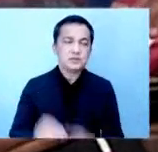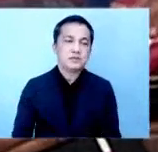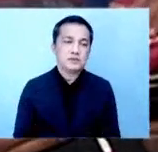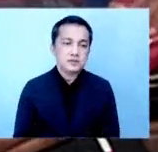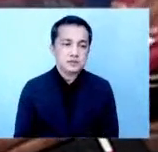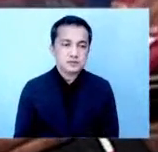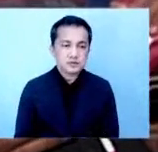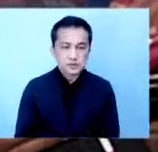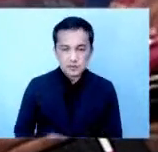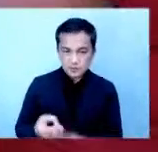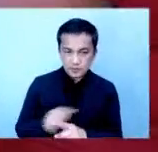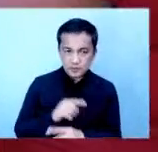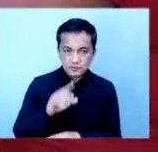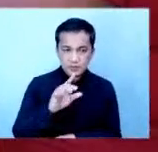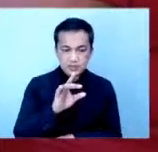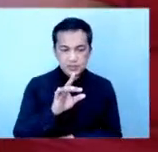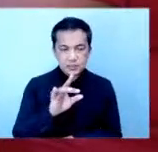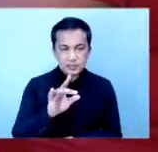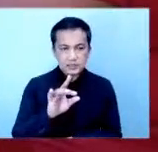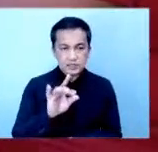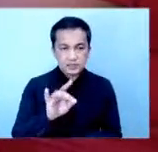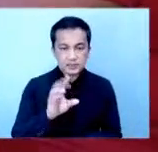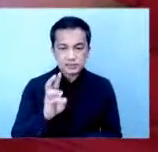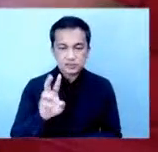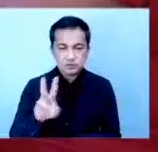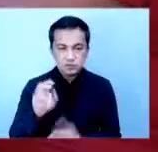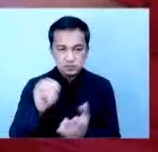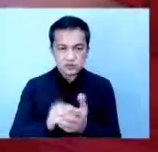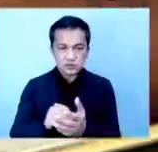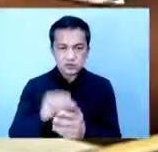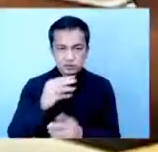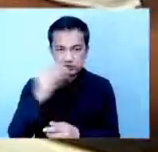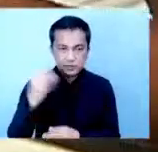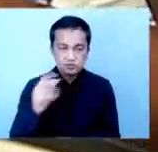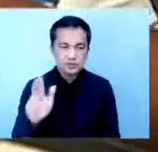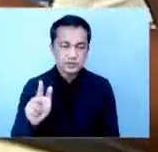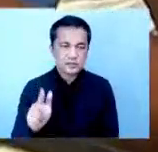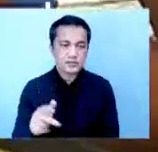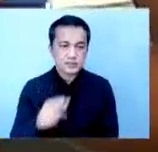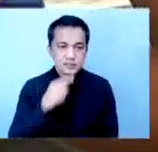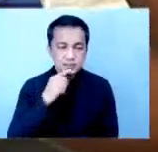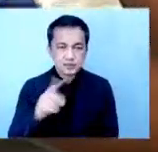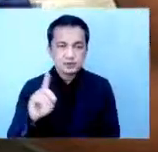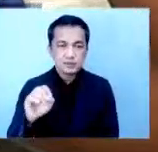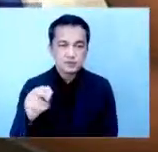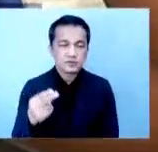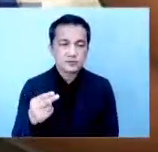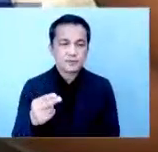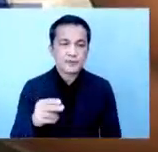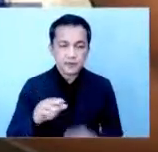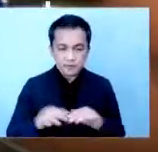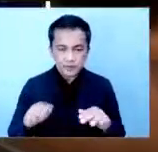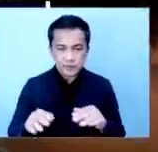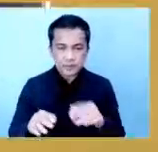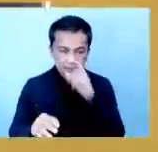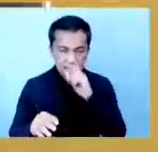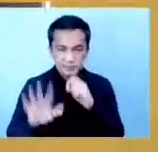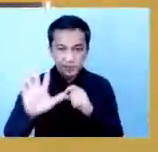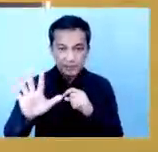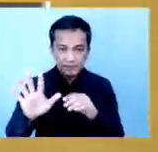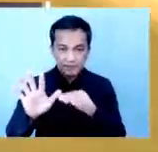Mula yan sa halos 900 kasong naitala hanggang nitong March 23. Sabi ng Department of Health, mga batang edad 5 gulang pababa